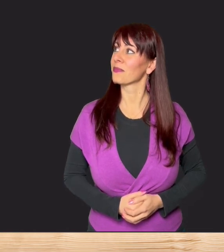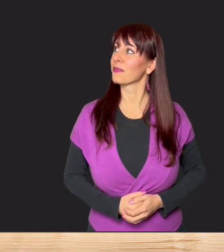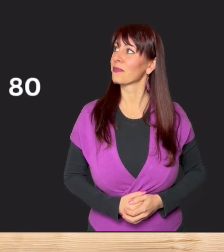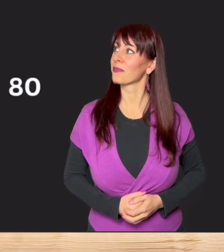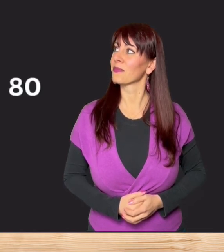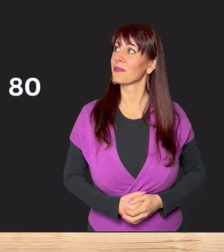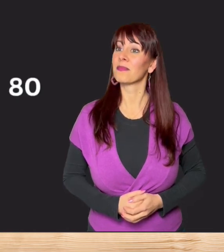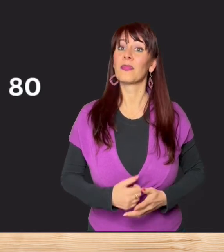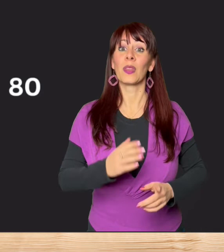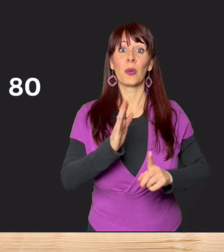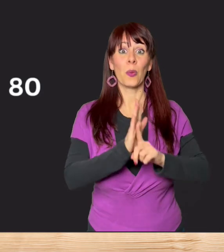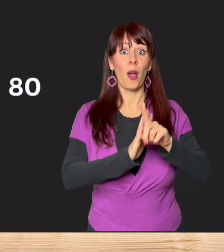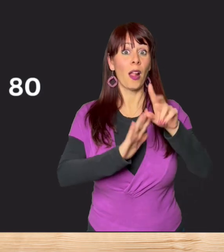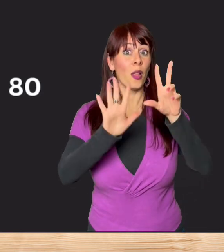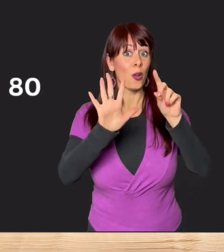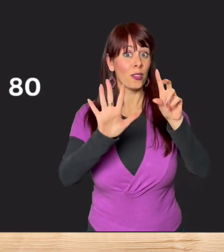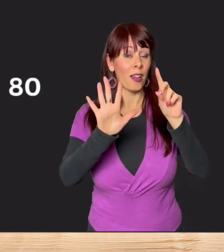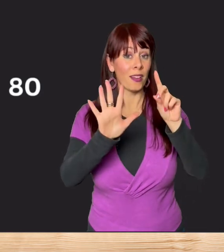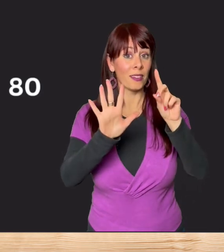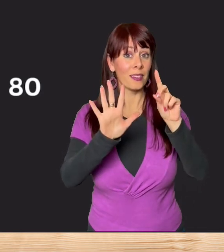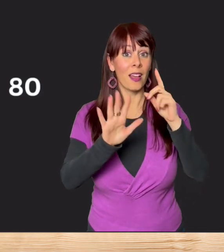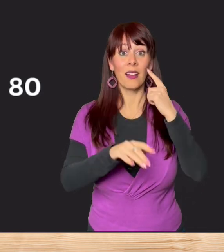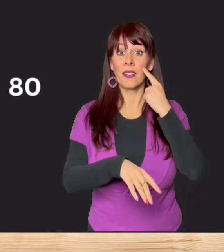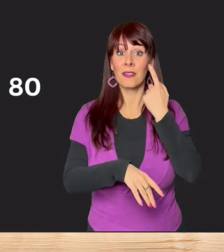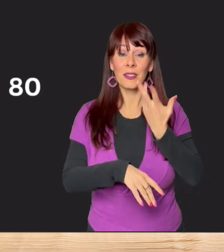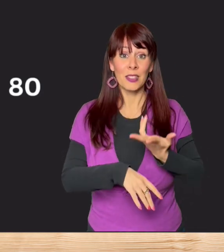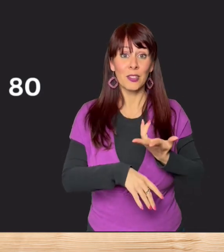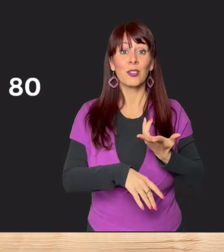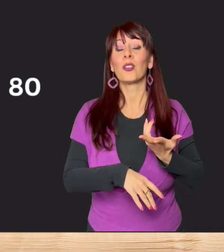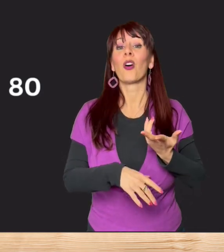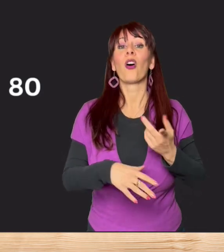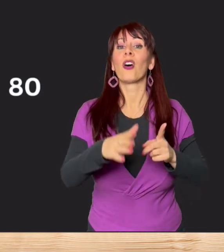differenza non cambia neanche in questo caso